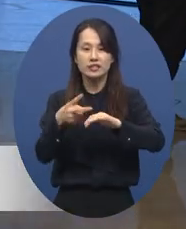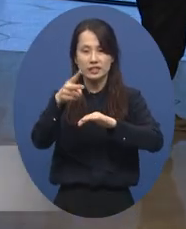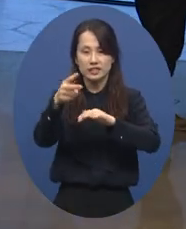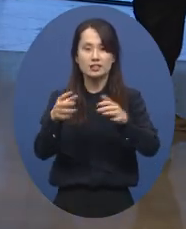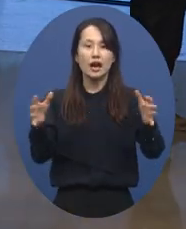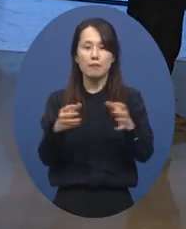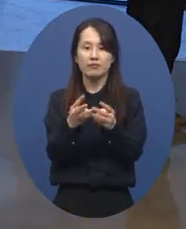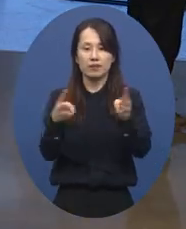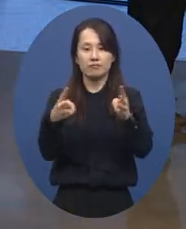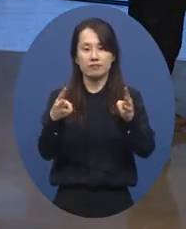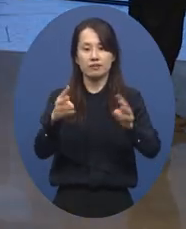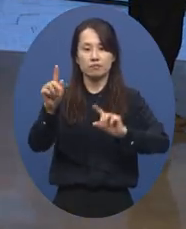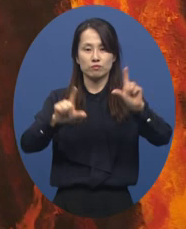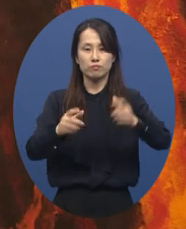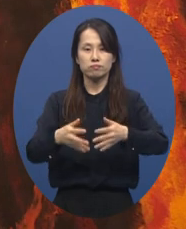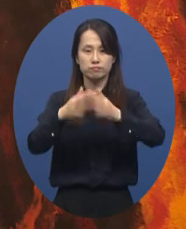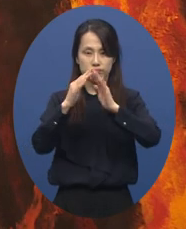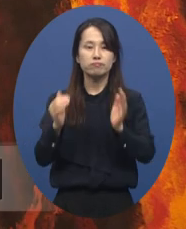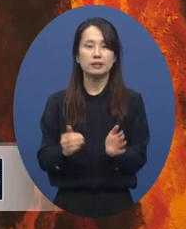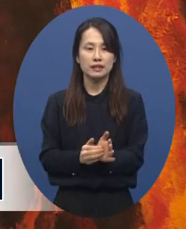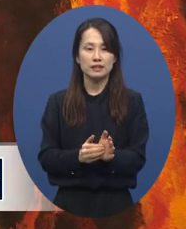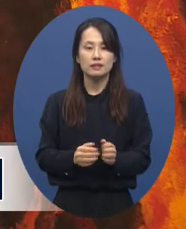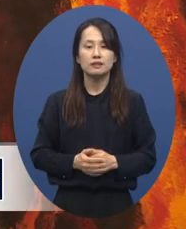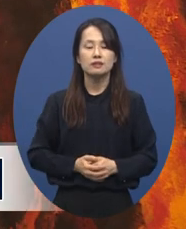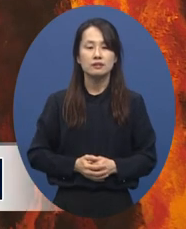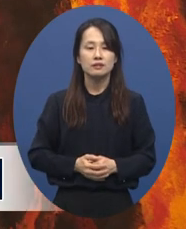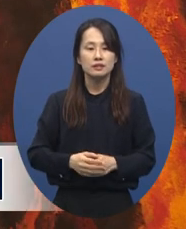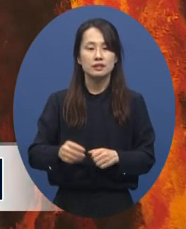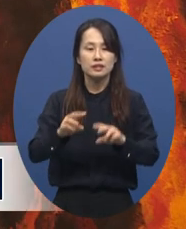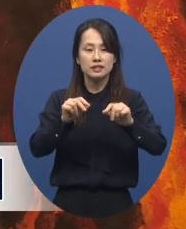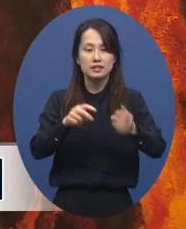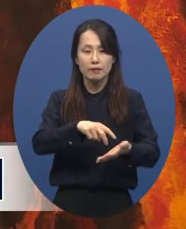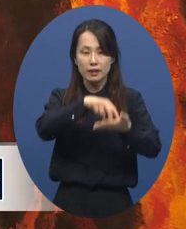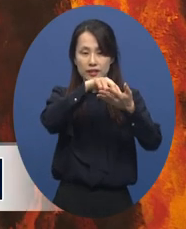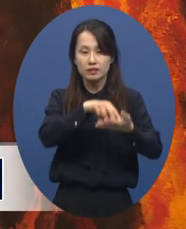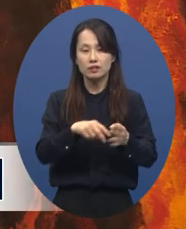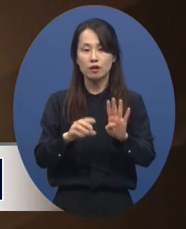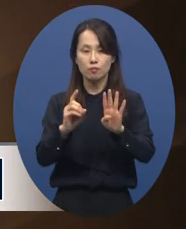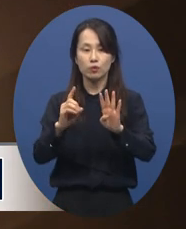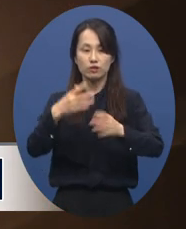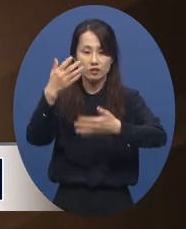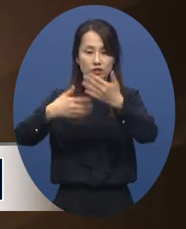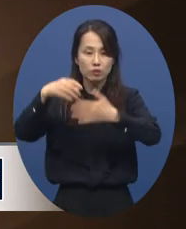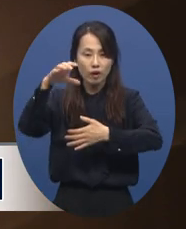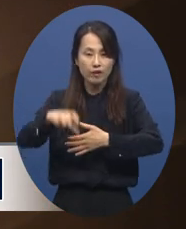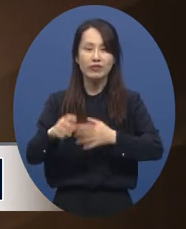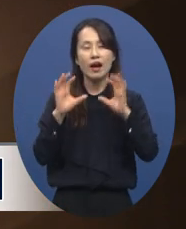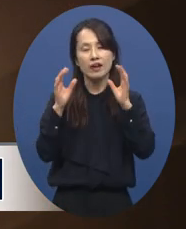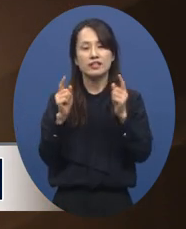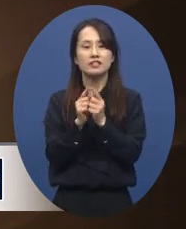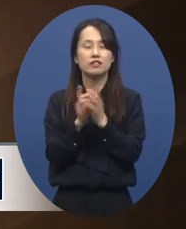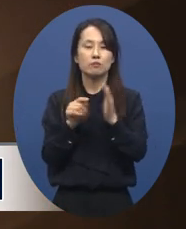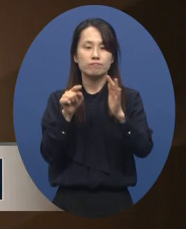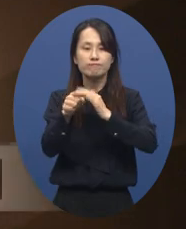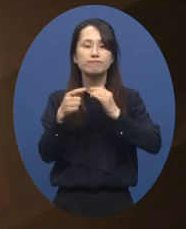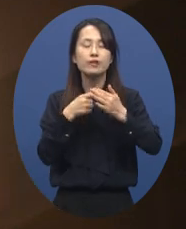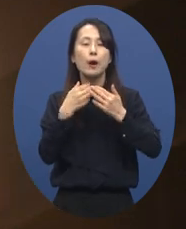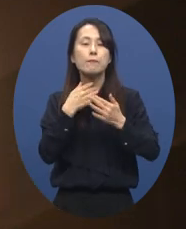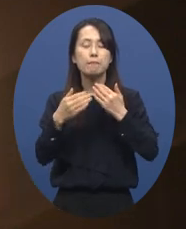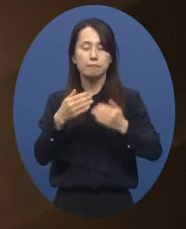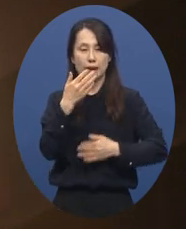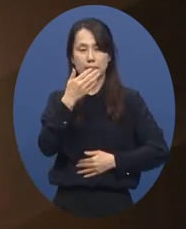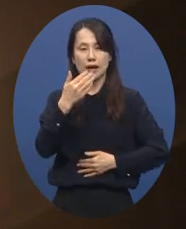2층 규모로 만들었습니다. 특히 지질 엘리베이터와 4D 상영관 등은 아이들이 직접 체험해보며 배울